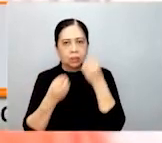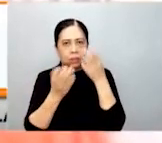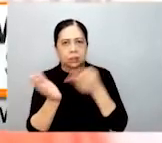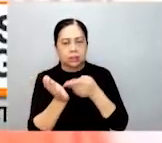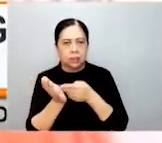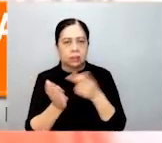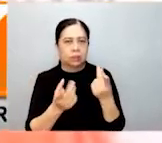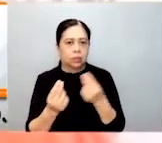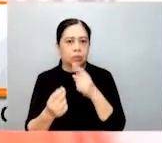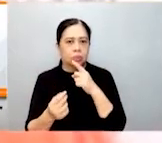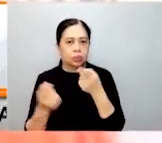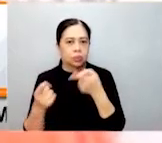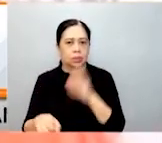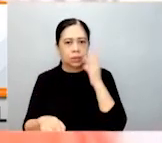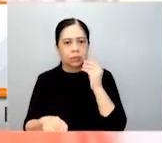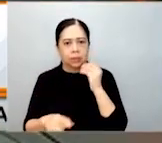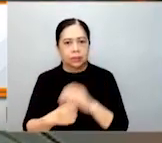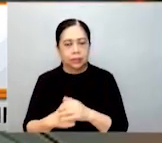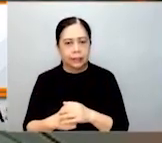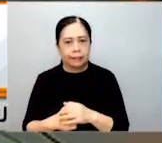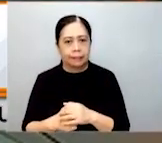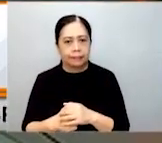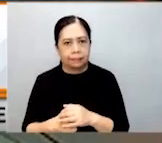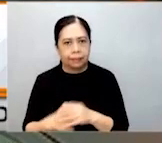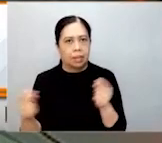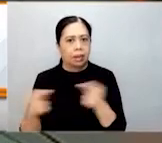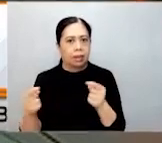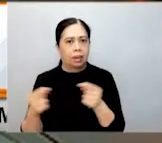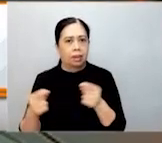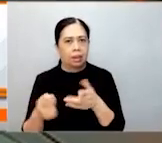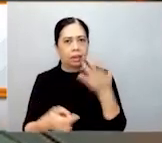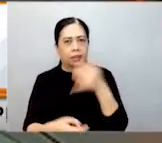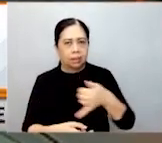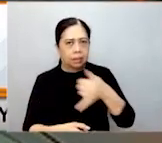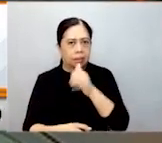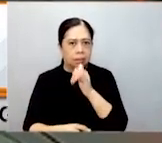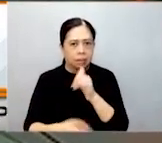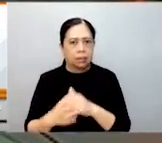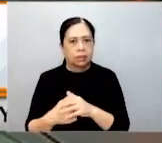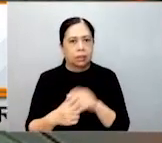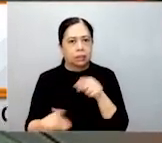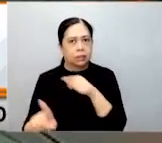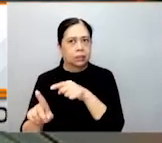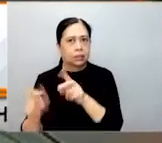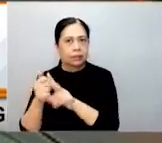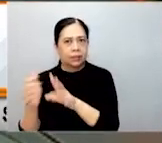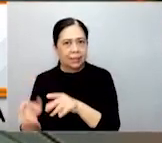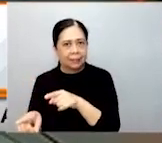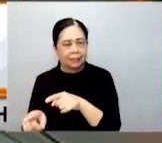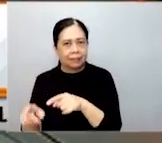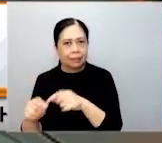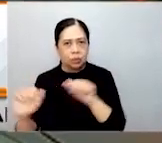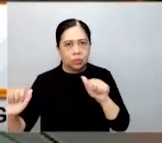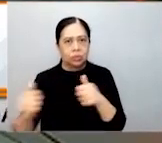tunay na sinabi ni Fernandez. Nagtatalo po sila habang umiinom siya. So, eto daw po si victim,